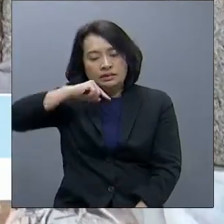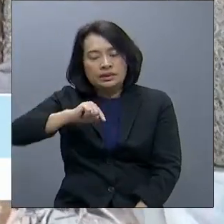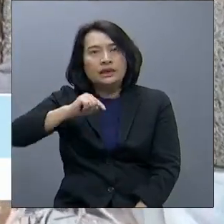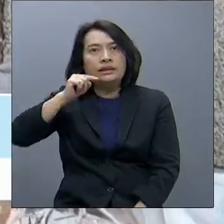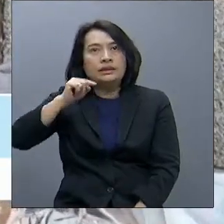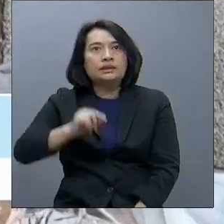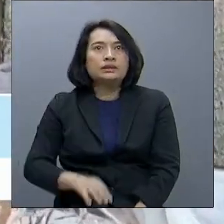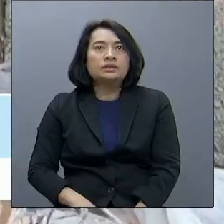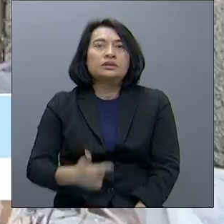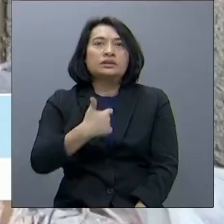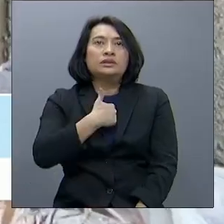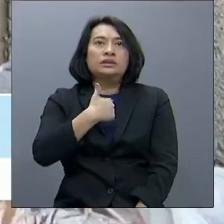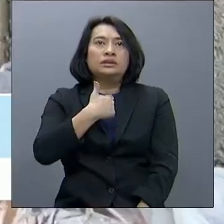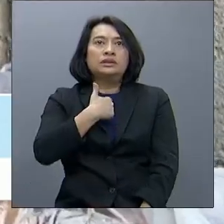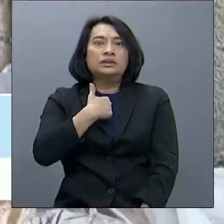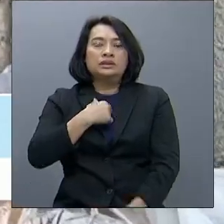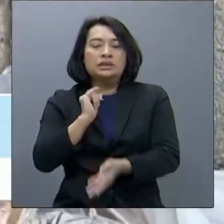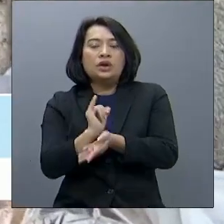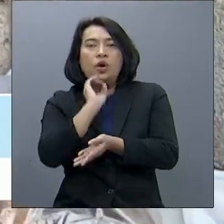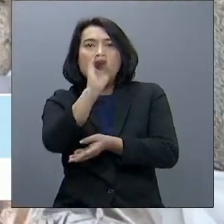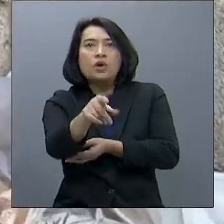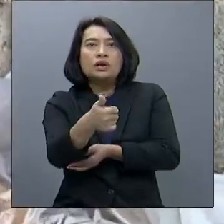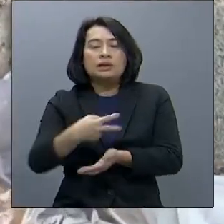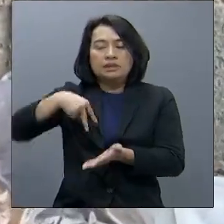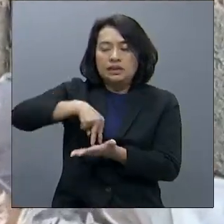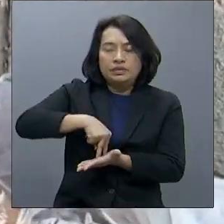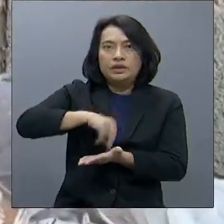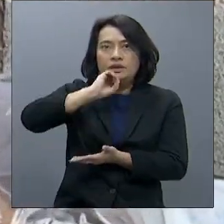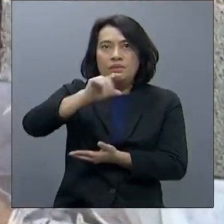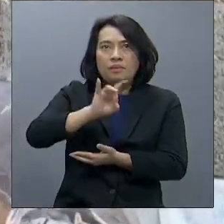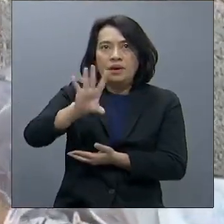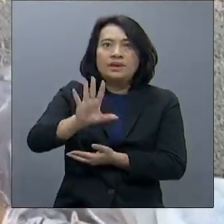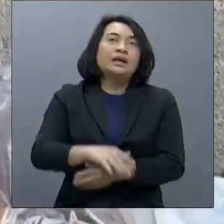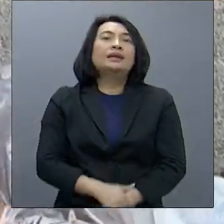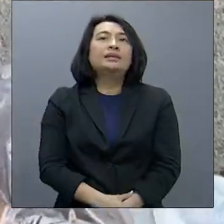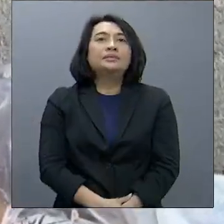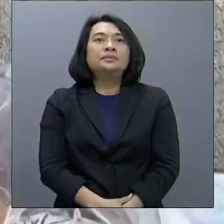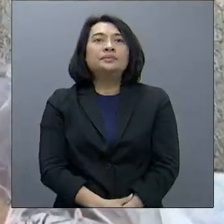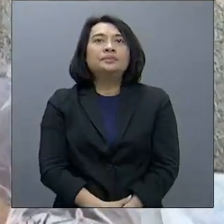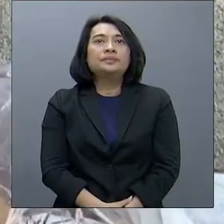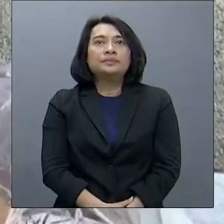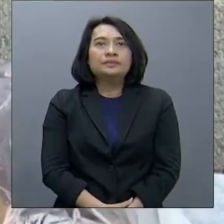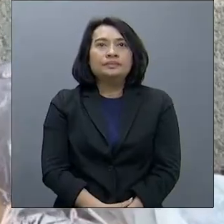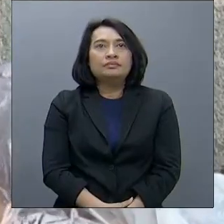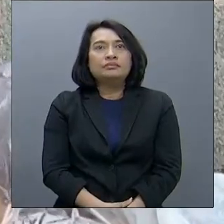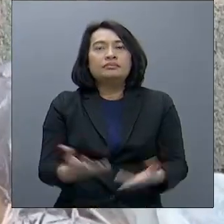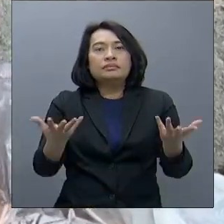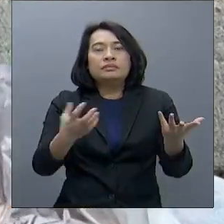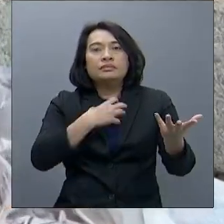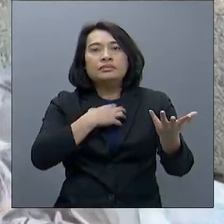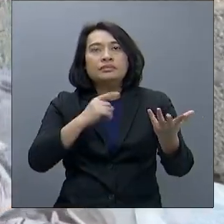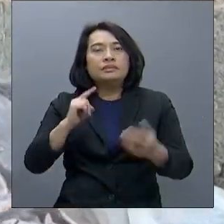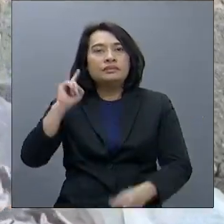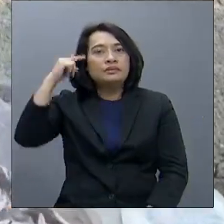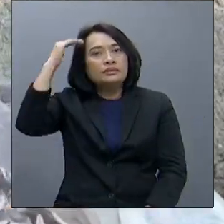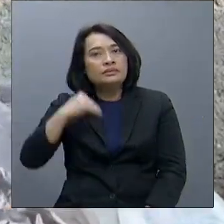ล่ะฉันน่ะนอนยันยังได้เลยไม่ใช่ว่าจะยืนอย่างเดียวอ้าวจริงไม่ใช่ว่าอยากจะให้น้องได้บัตร